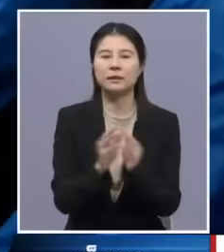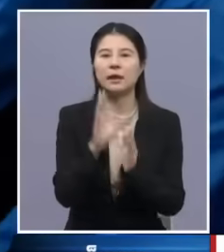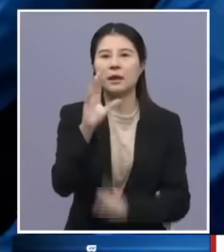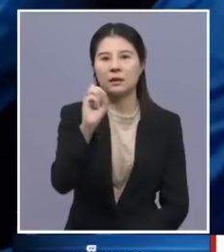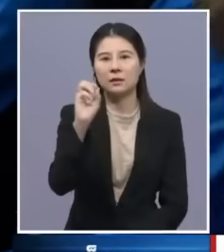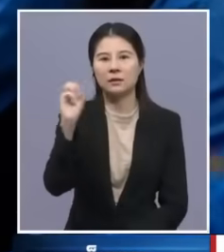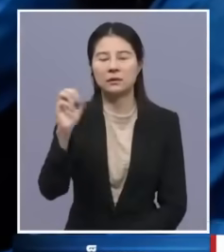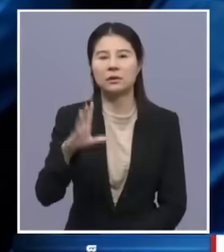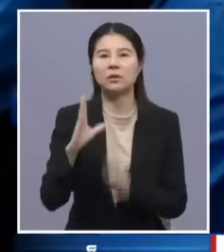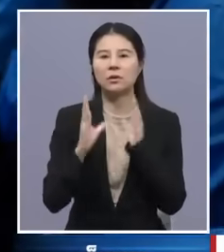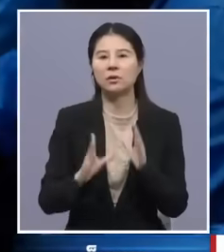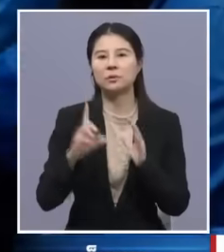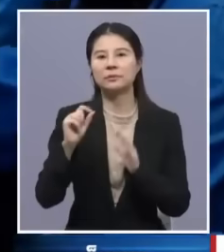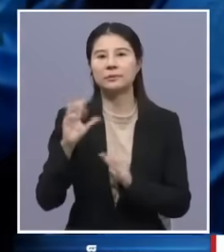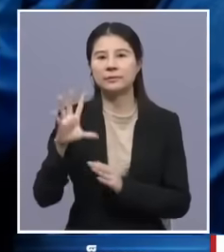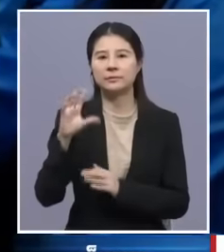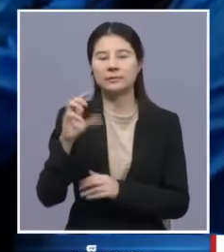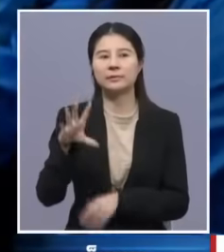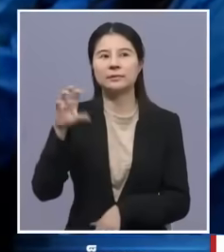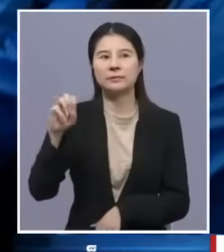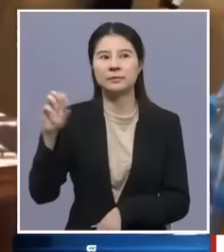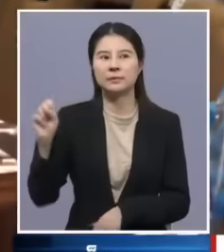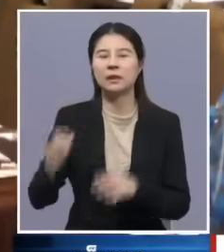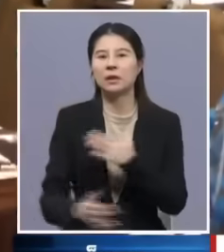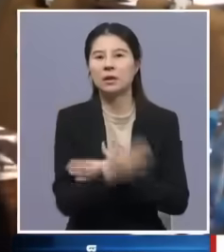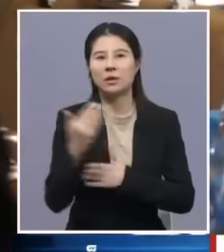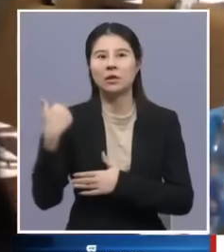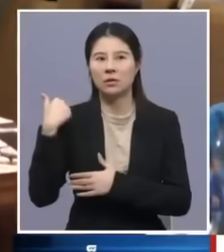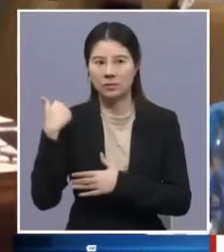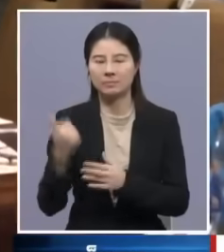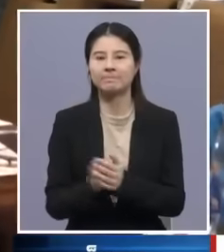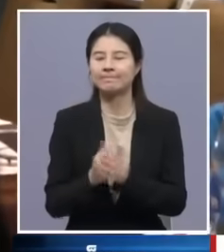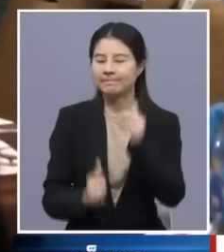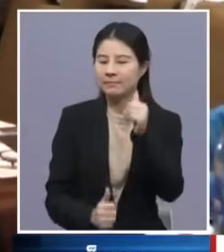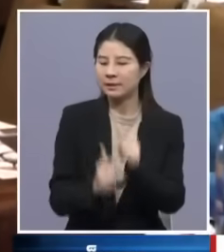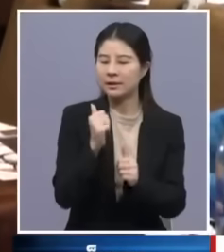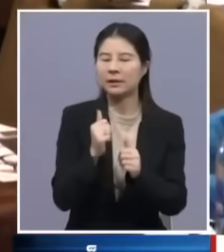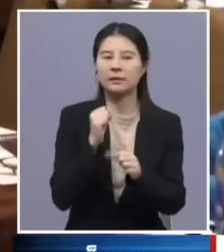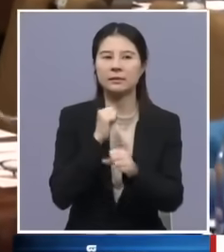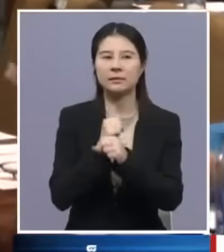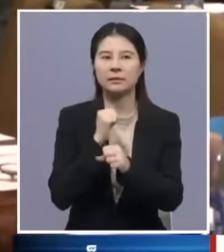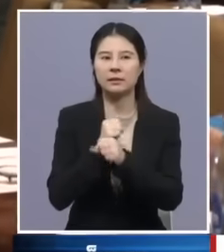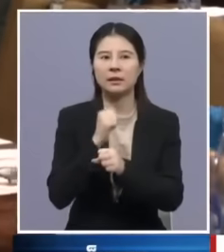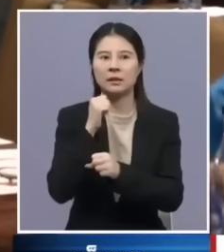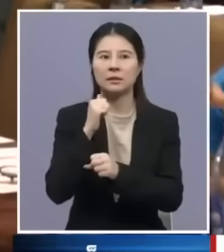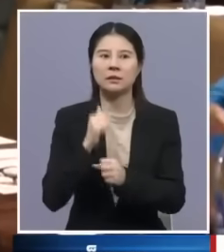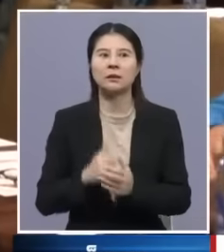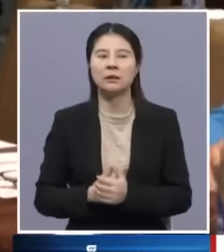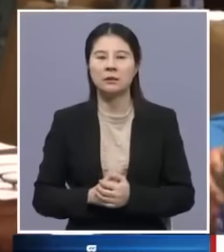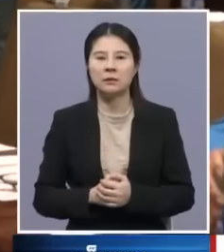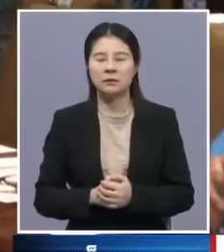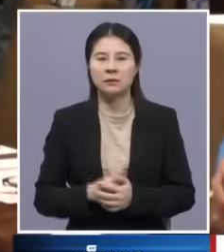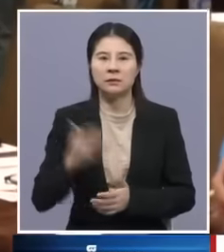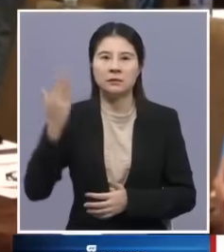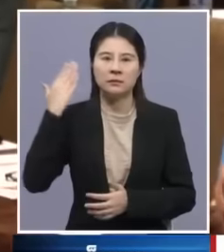ทั้ง25เสียงของพรรคประชาธิปัตย์ได้ก็น่าจะมีโอกาสคว้าชัยชนะเหนือคู่แข่งได้ในทันทีนะคะทีนี้ที่ผ่านม